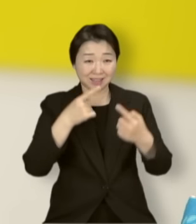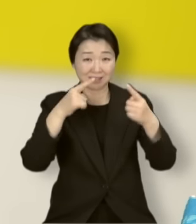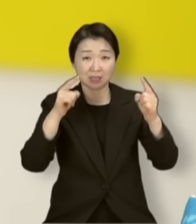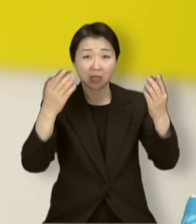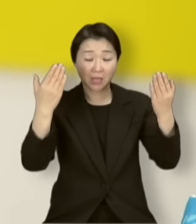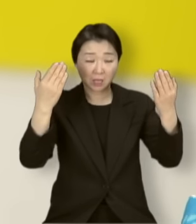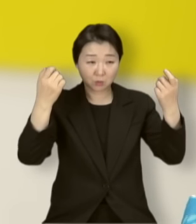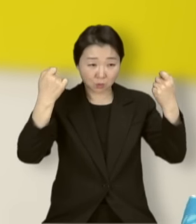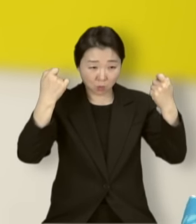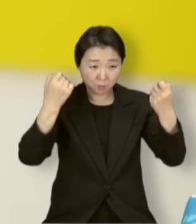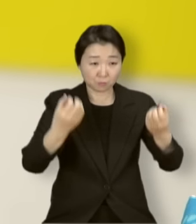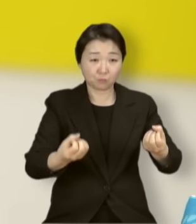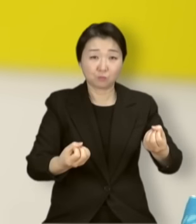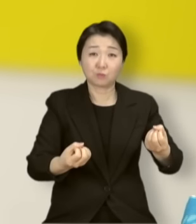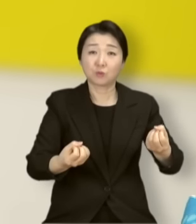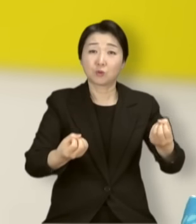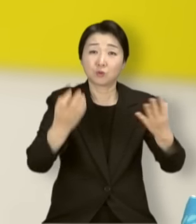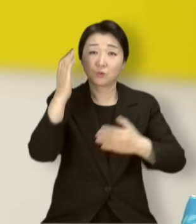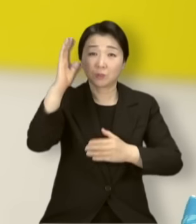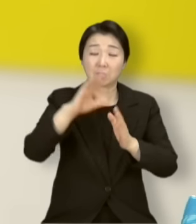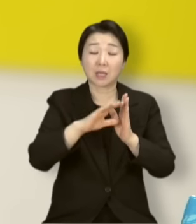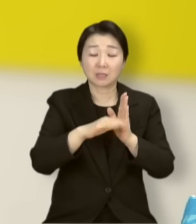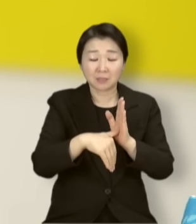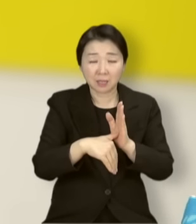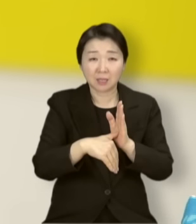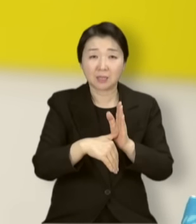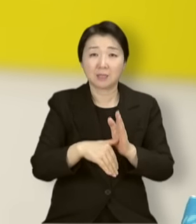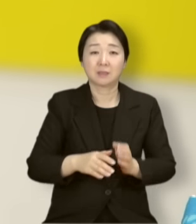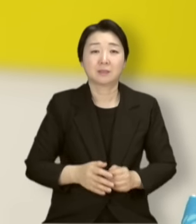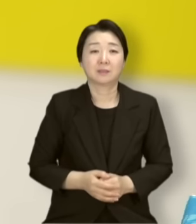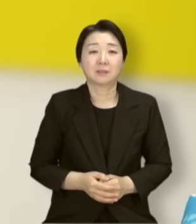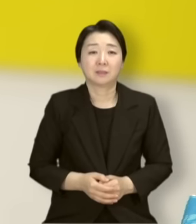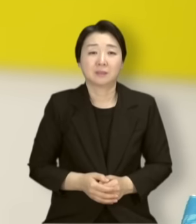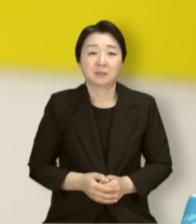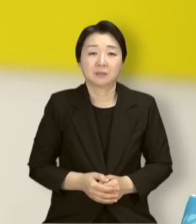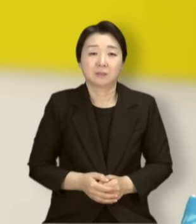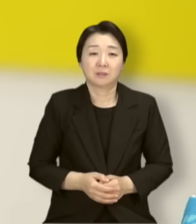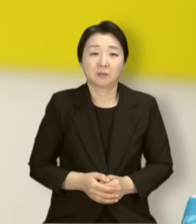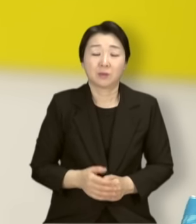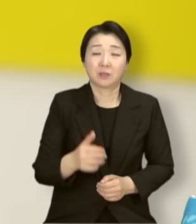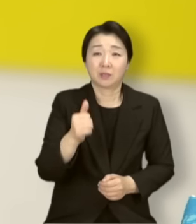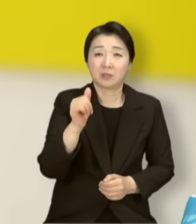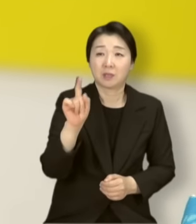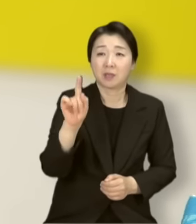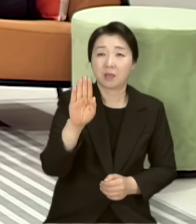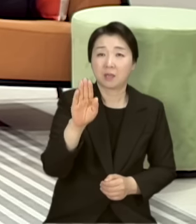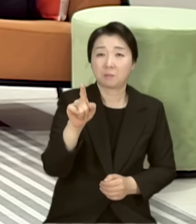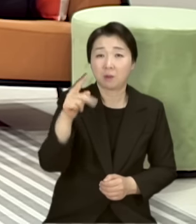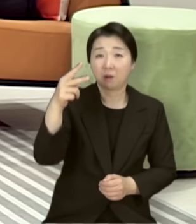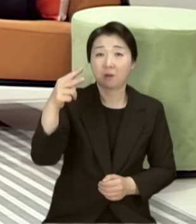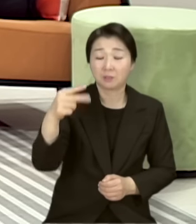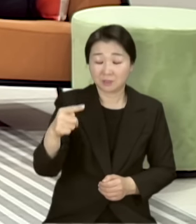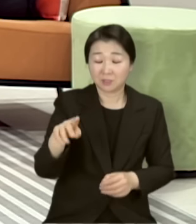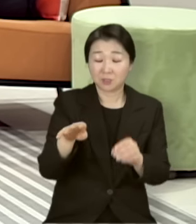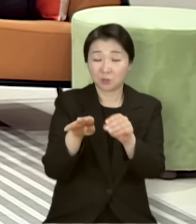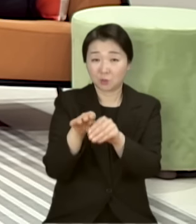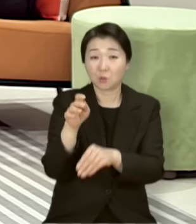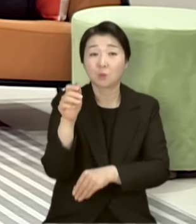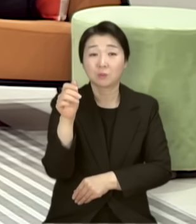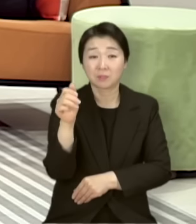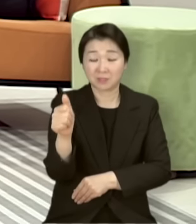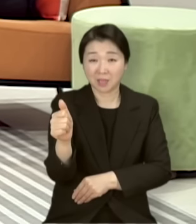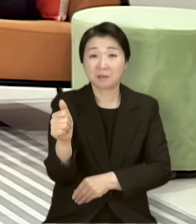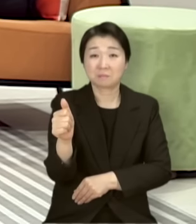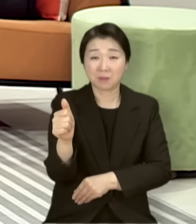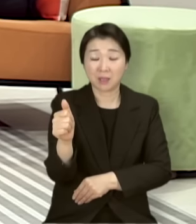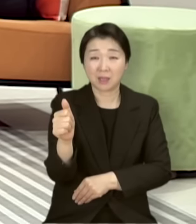축사를 보면 네. 2010년대 중반에 하버드 대학의 두루 파우스트 여청장이